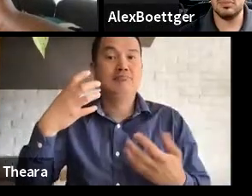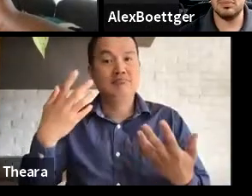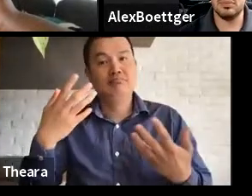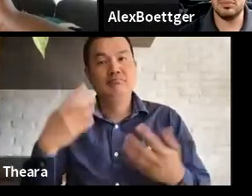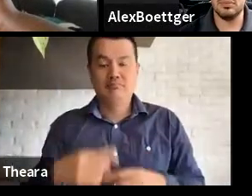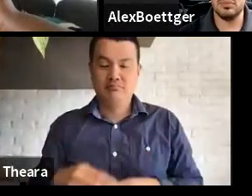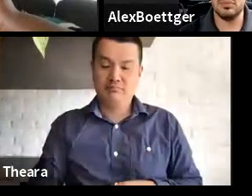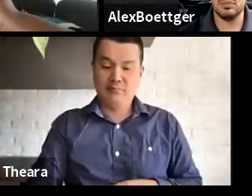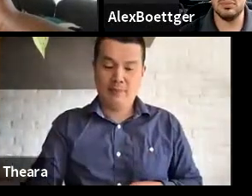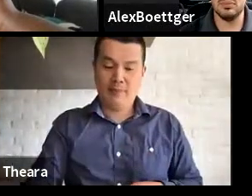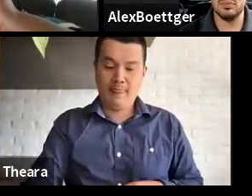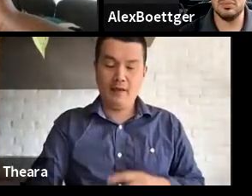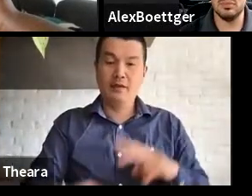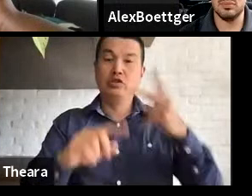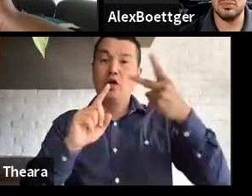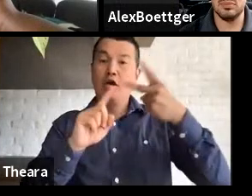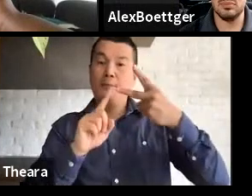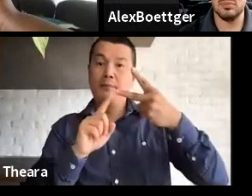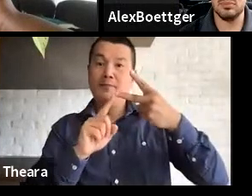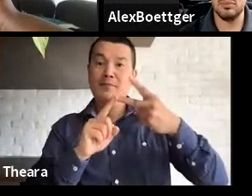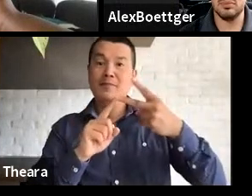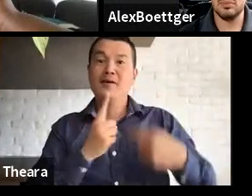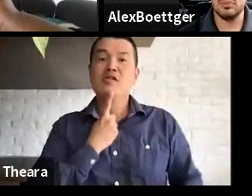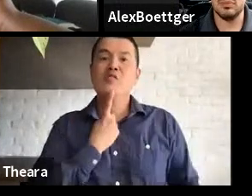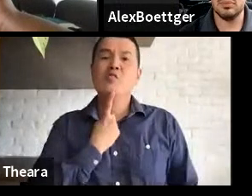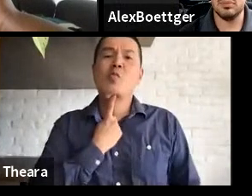une intensité. Plus fâché encore.